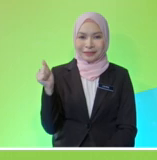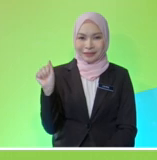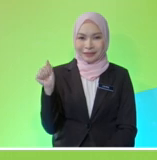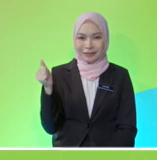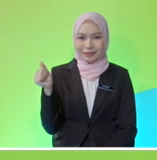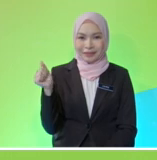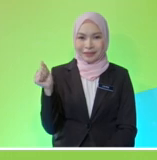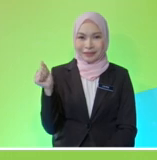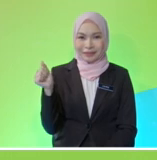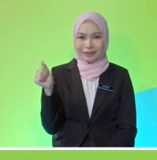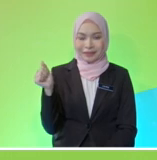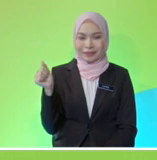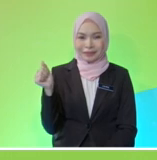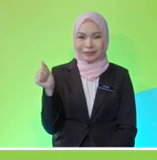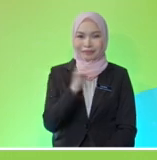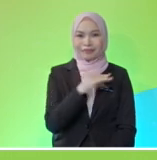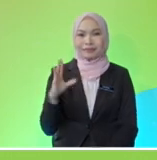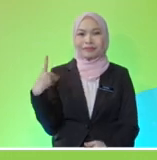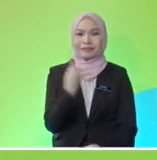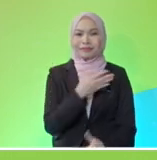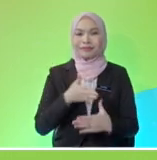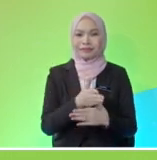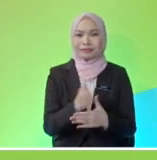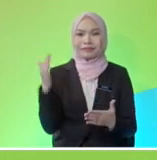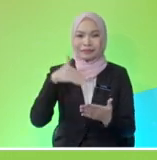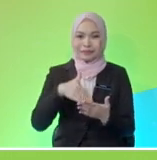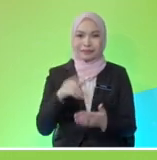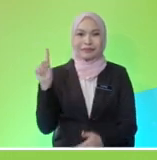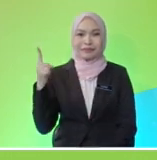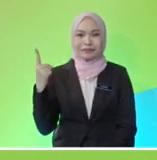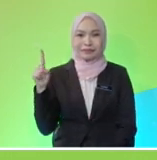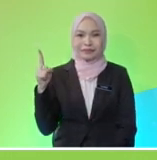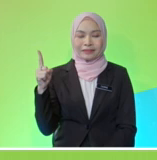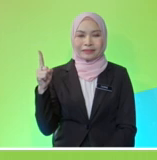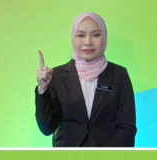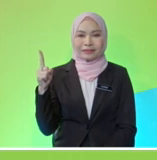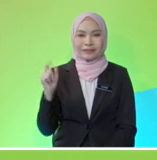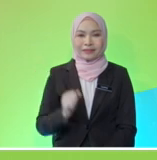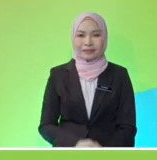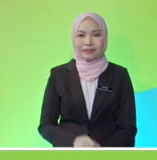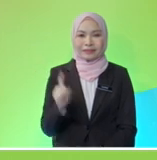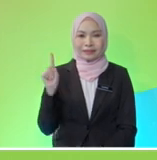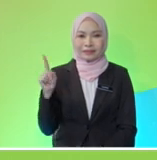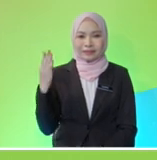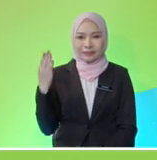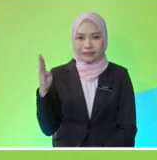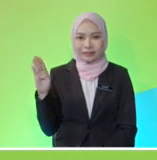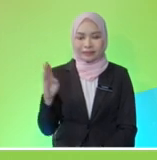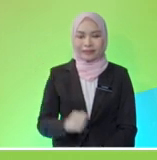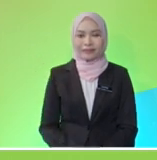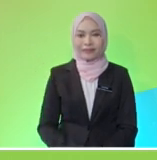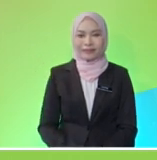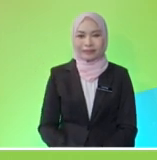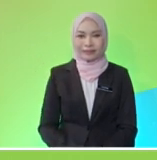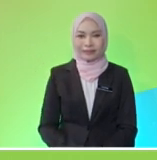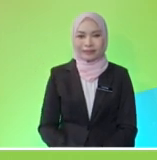sepuluh. Dan kita teruskan lagi. 11. Ah, dah nampak tak bunyi dia ada bunyi belas dekat sebelah tu? Oh, ada lain sikit